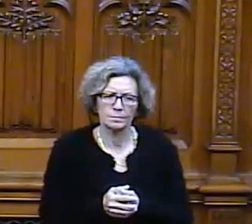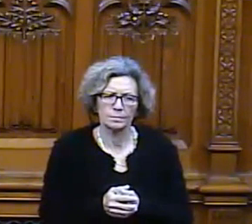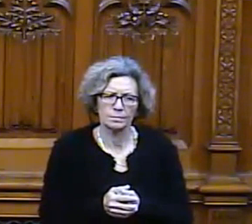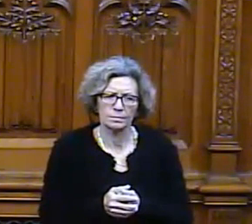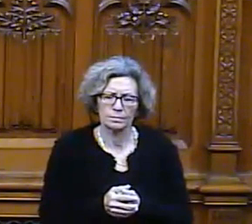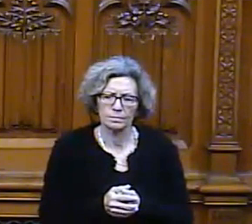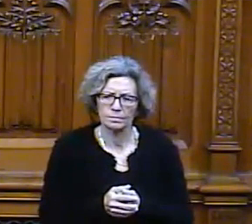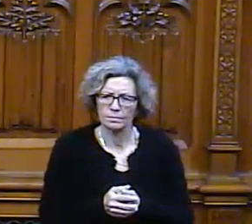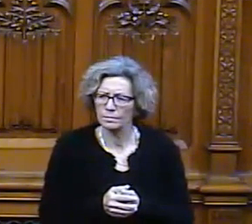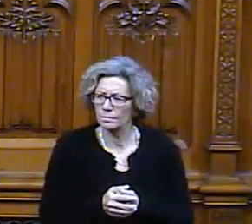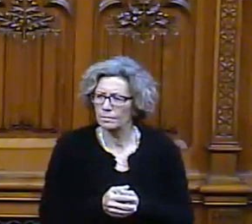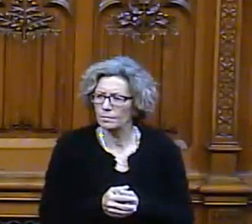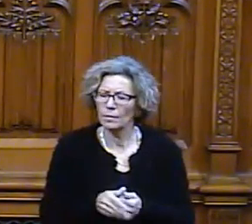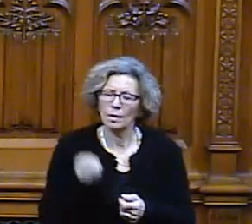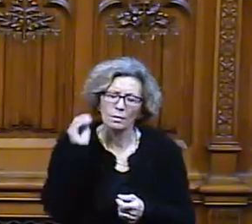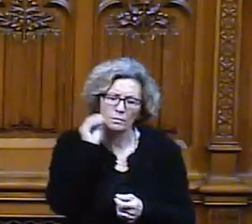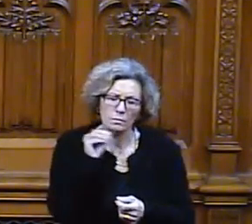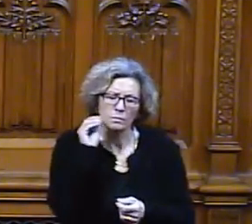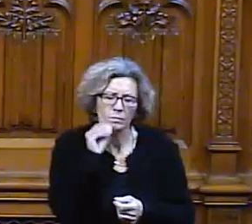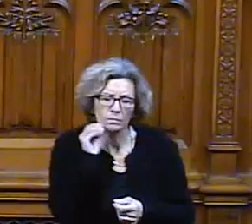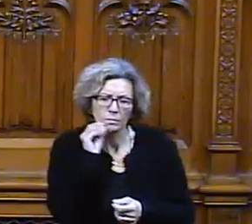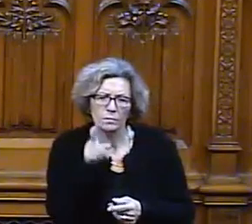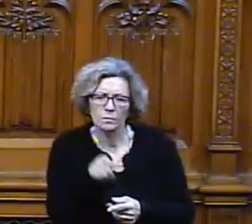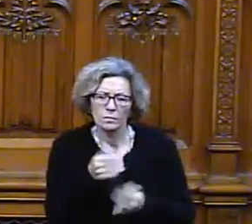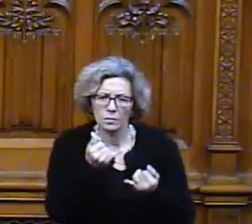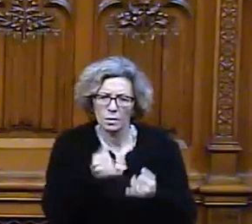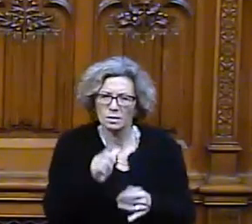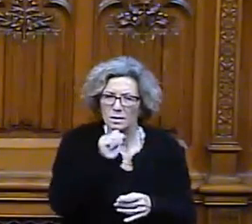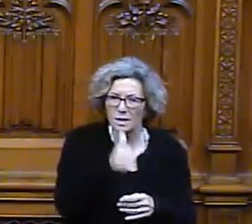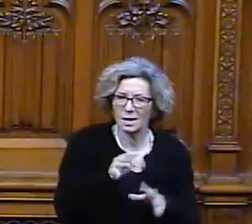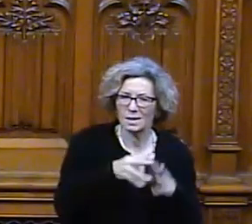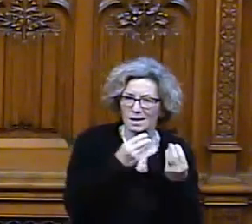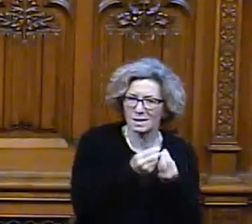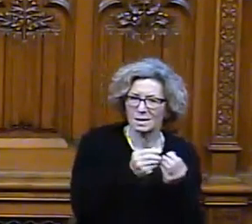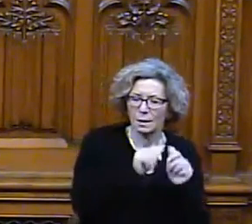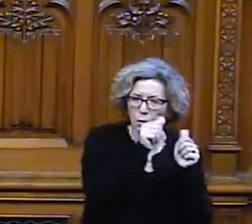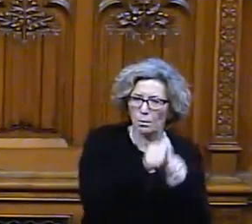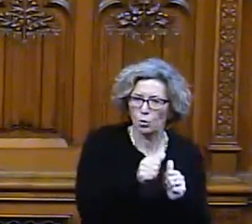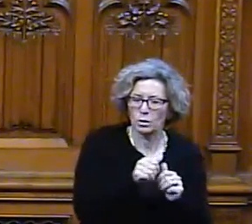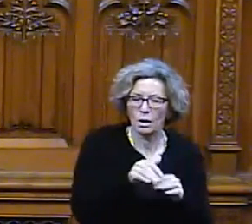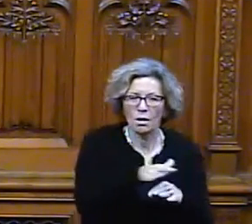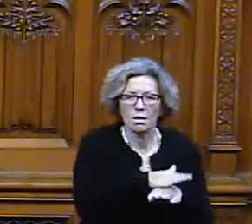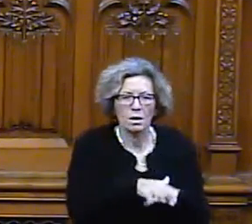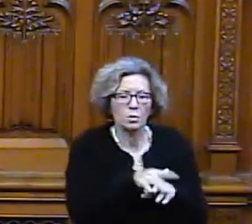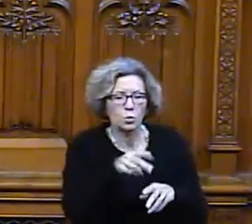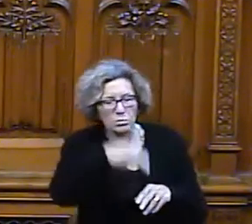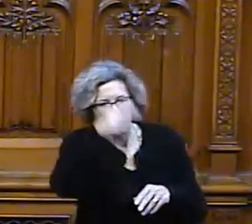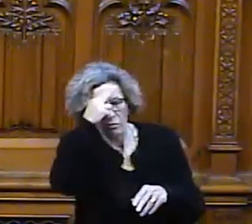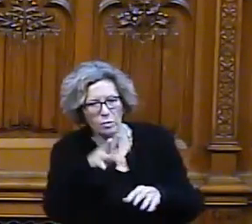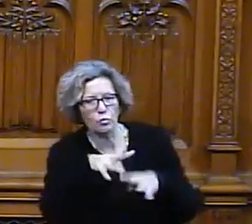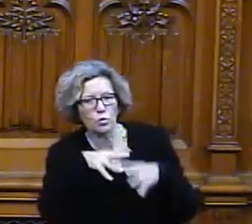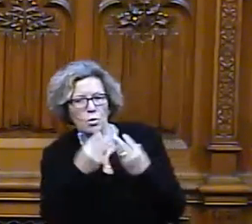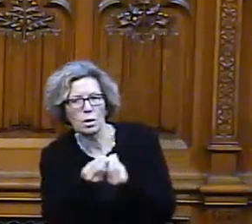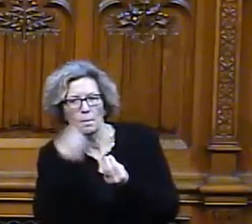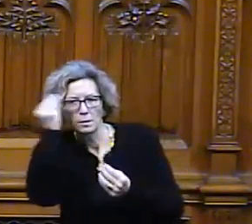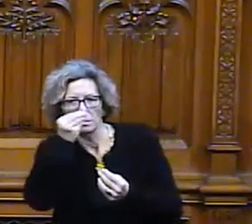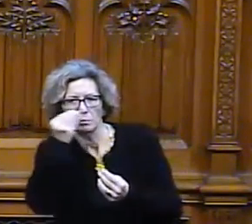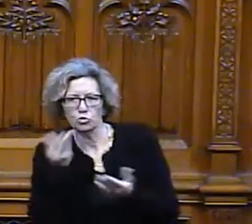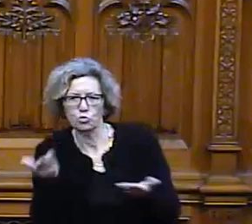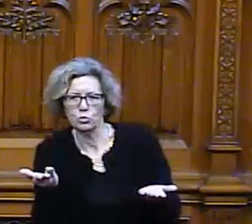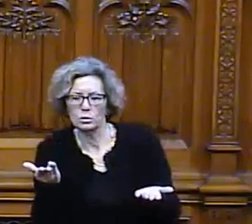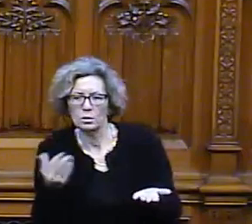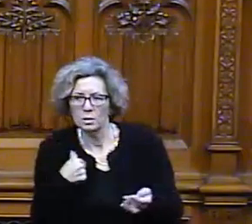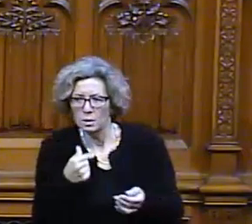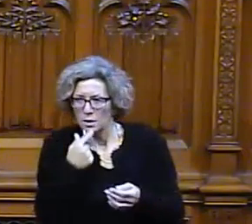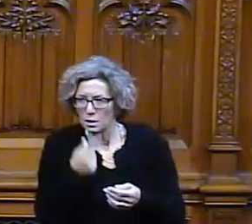Und das Wehklagen, dass es jetzt keine gesamte Modellregion Wien für die gemeinsame Schule geben kann. Ich